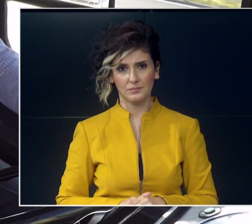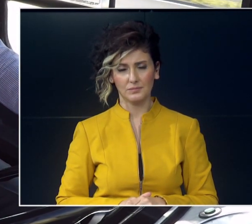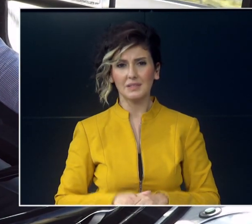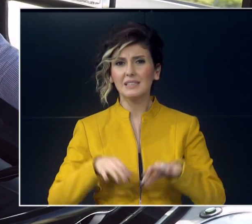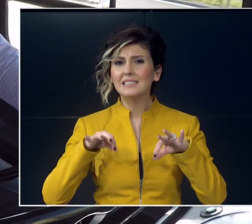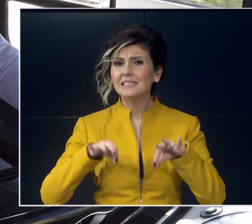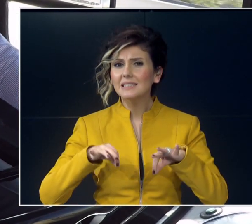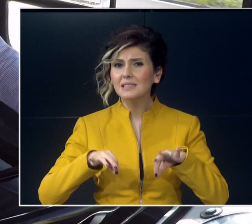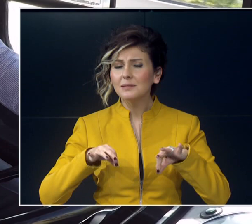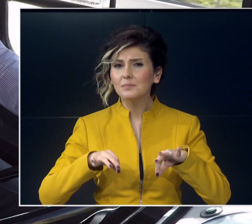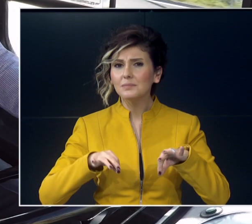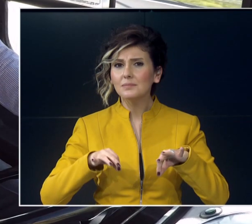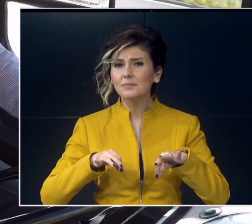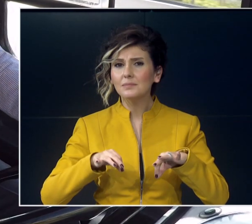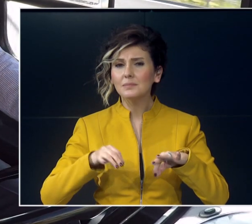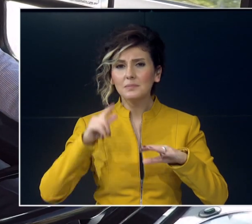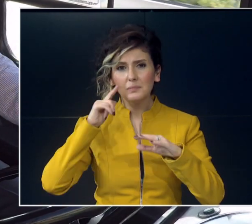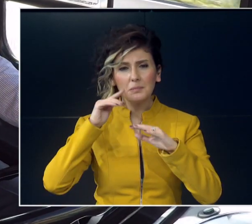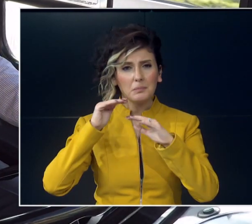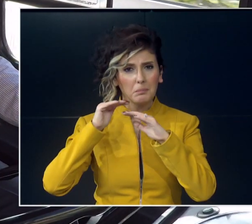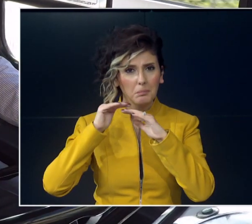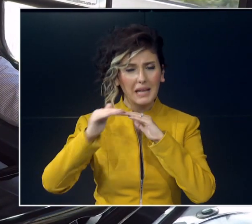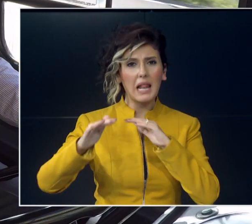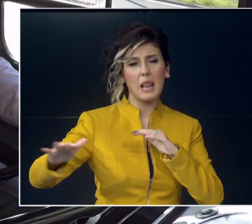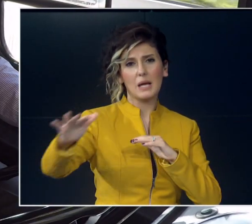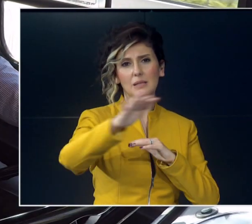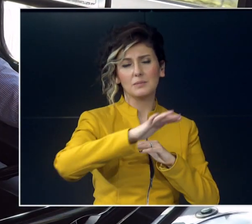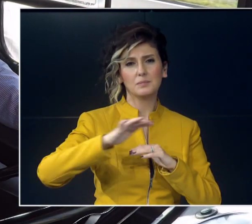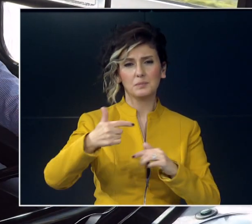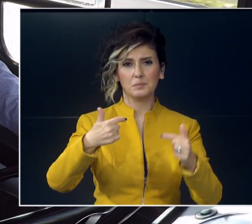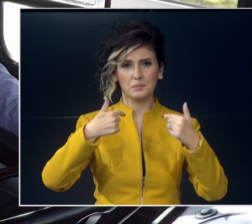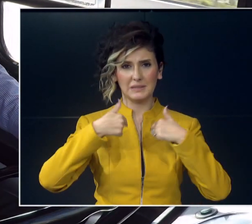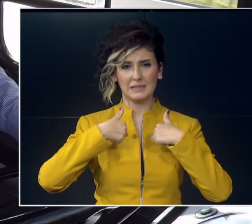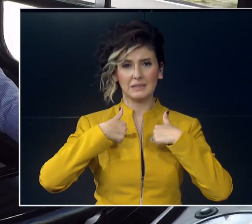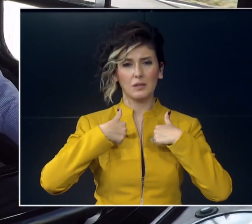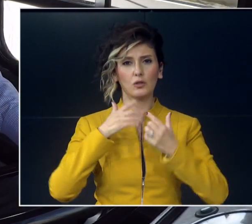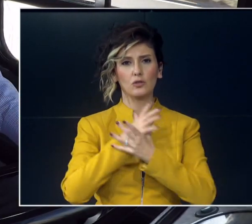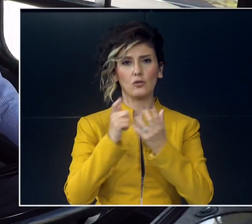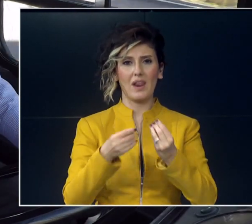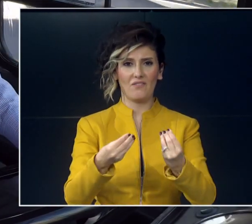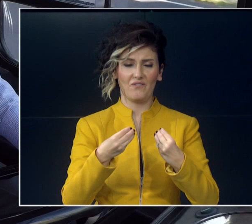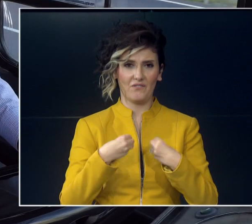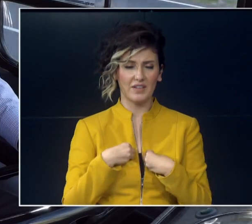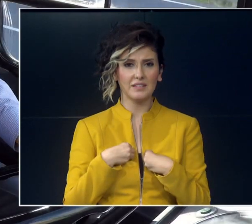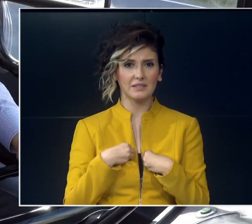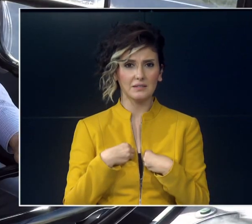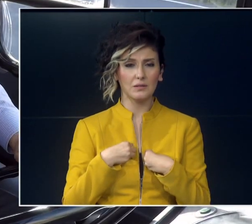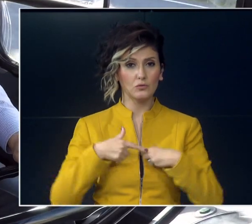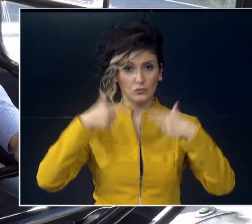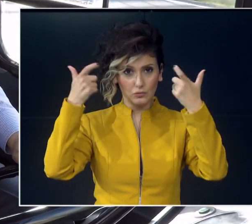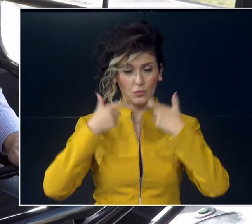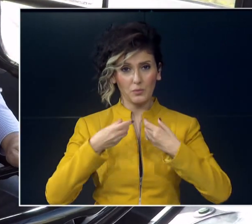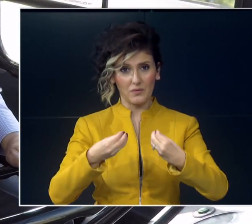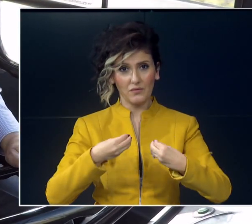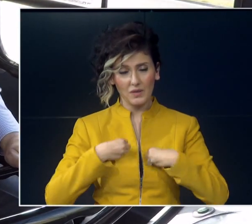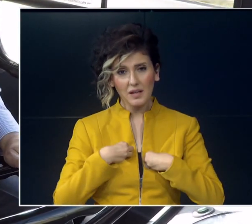Şu anda milletimiz bize bu görevi verdi, bu sorumluluğu